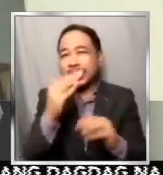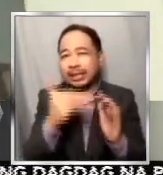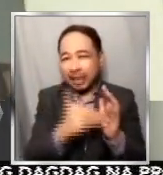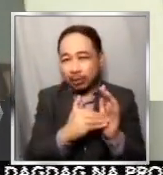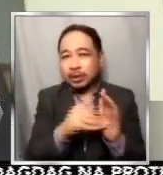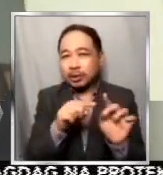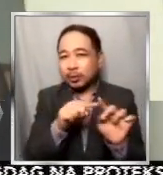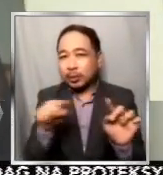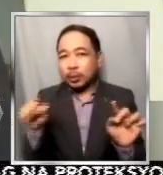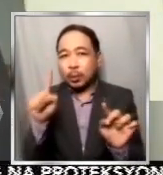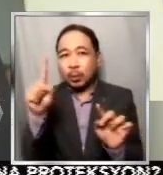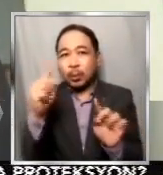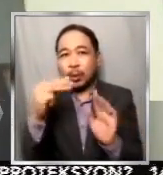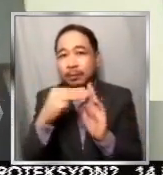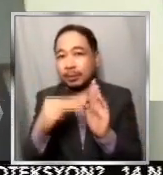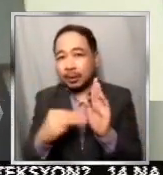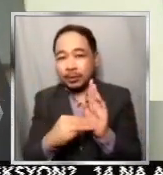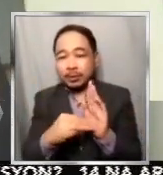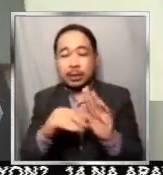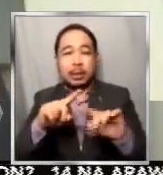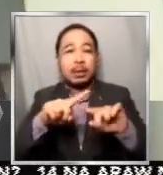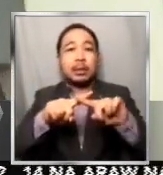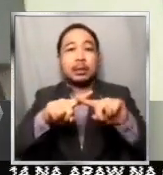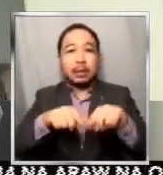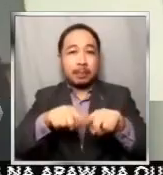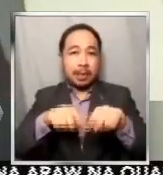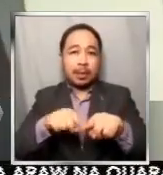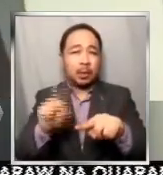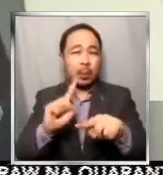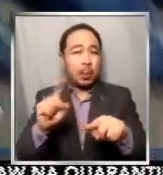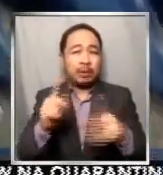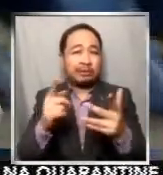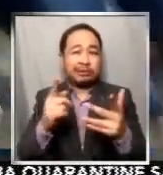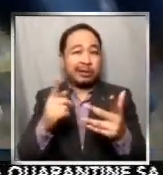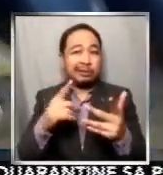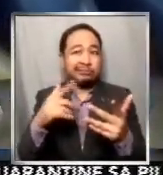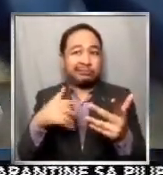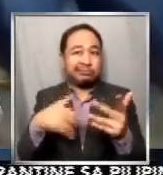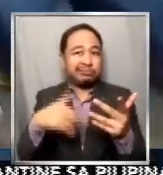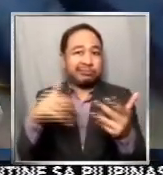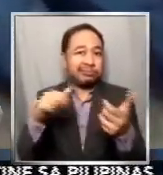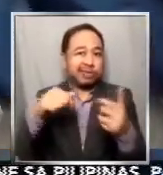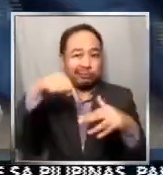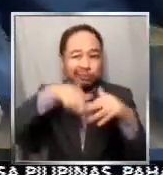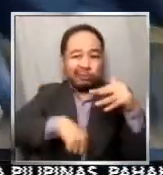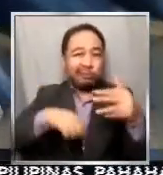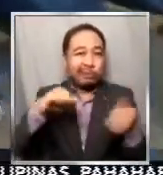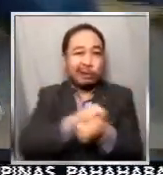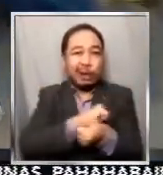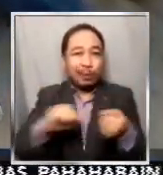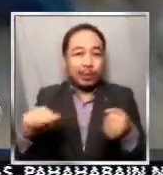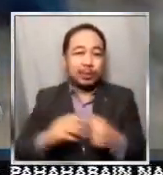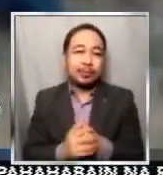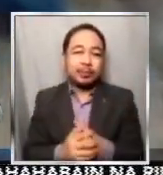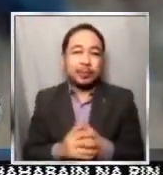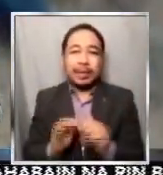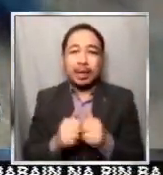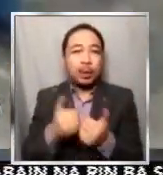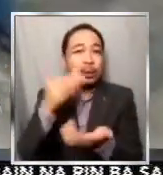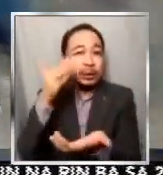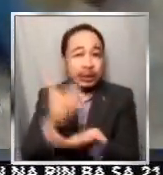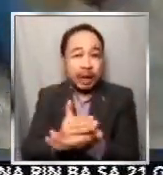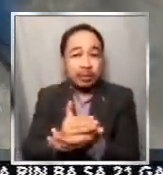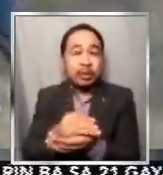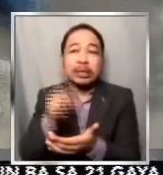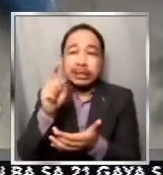Pero depende pa yan kung anong damages pa ang nasira doon. At para raw matigil ito? Ang kailangan huliin natin, hindi